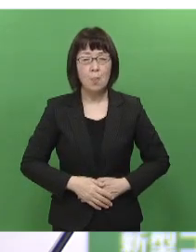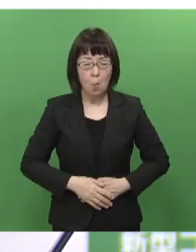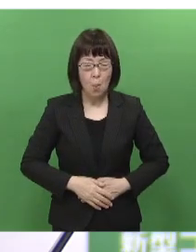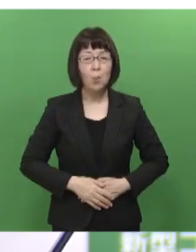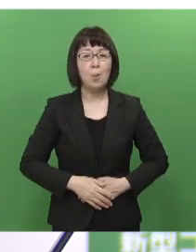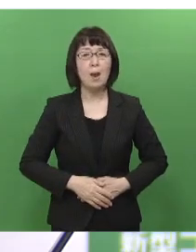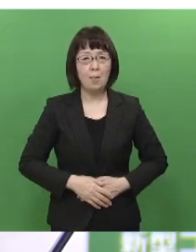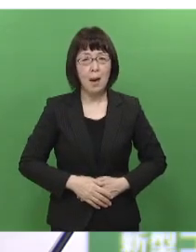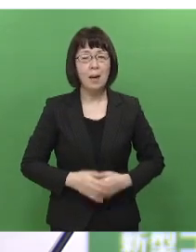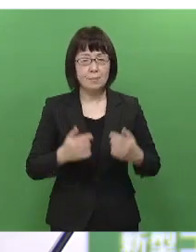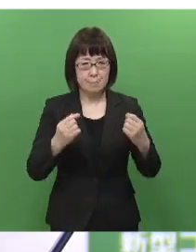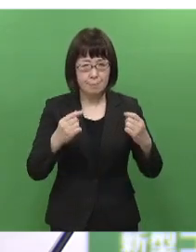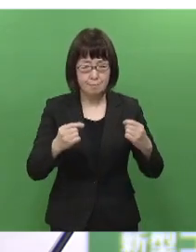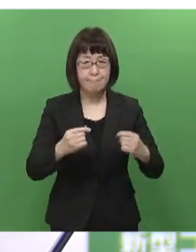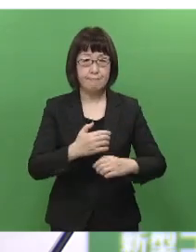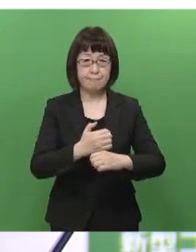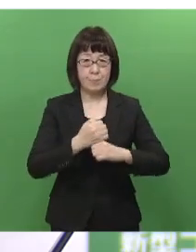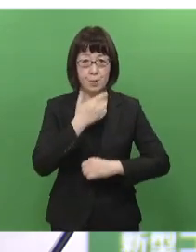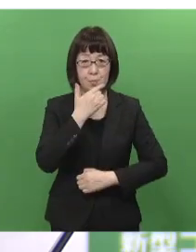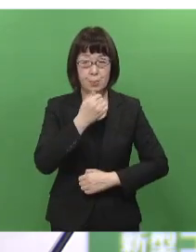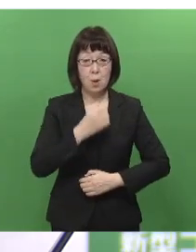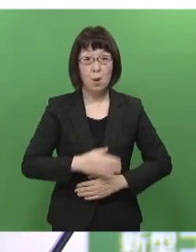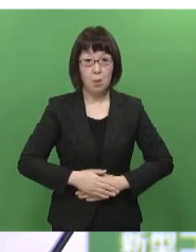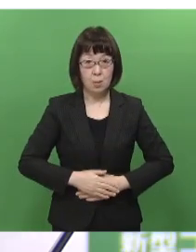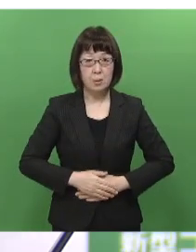めいただきたい。だいたい、